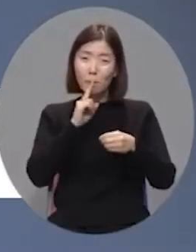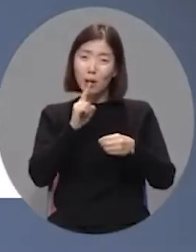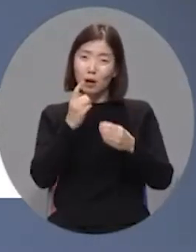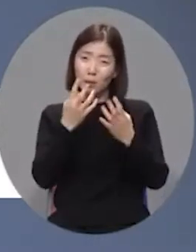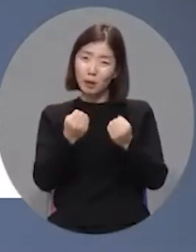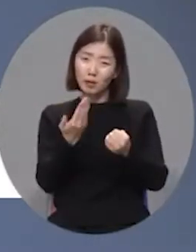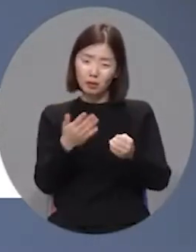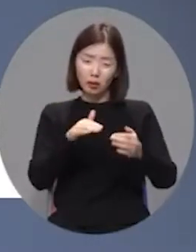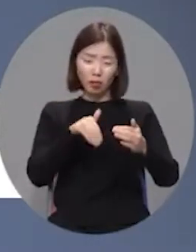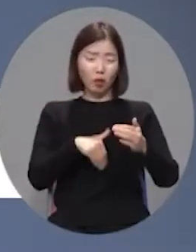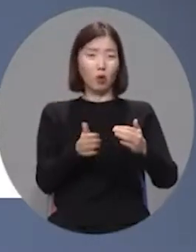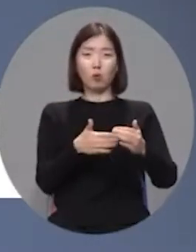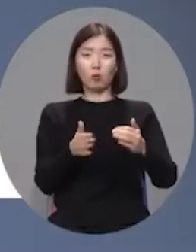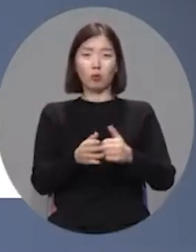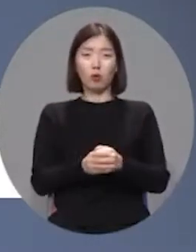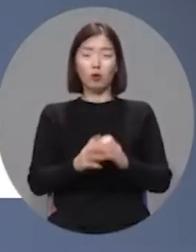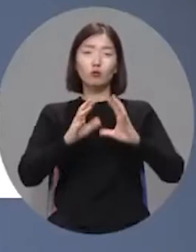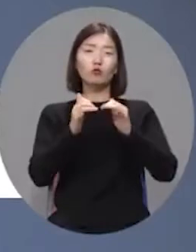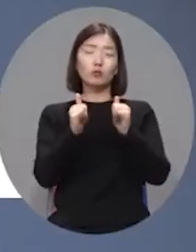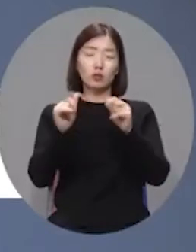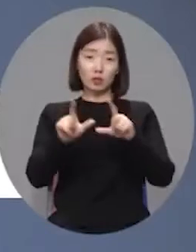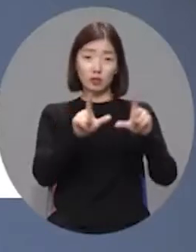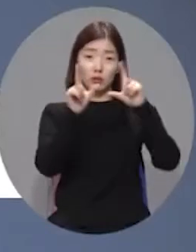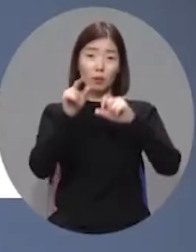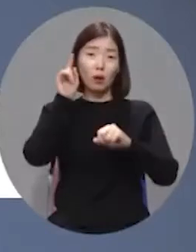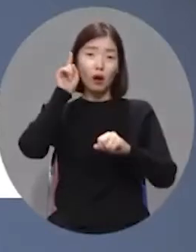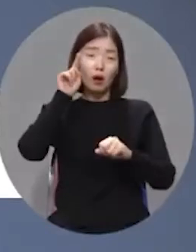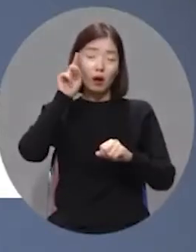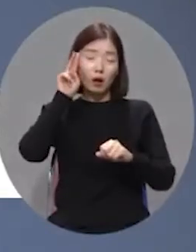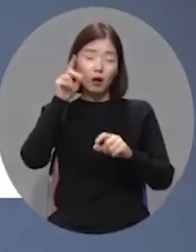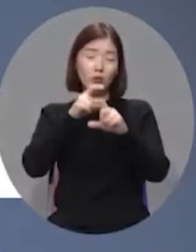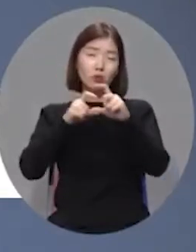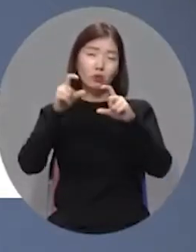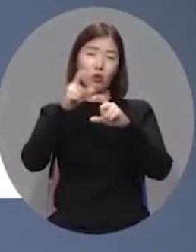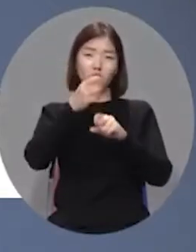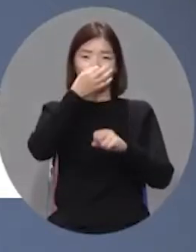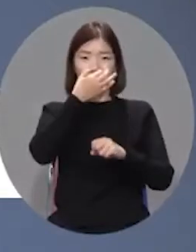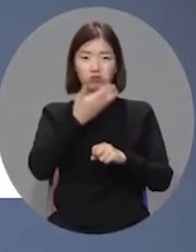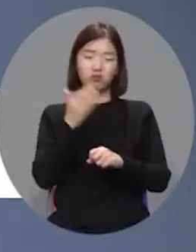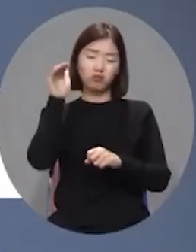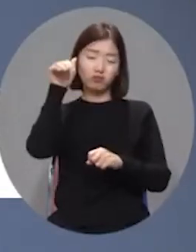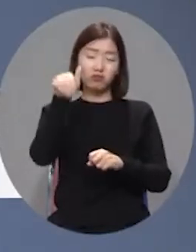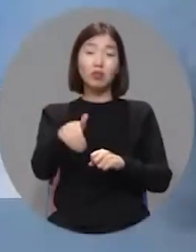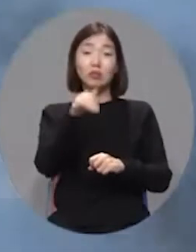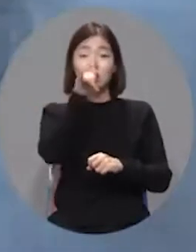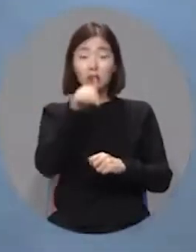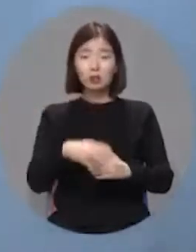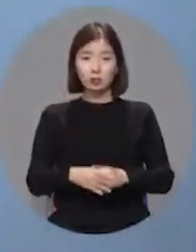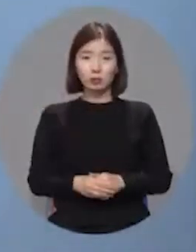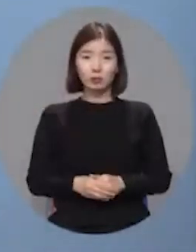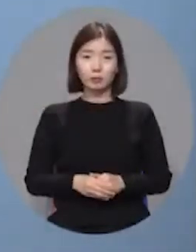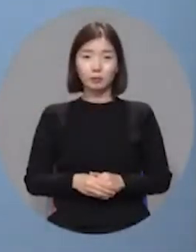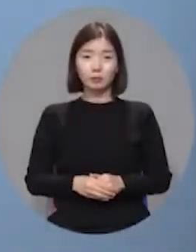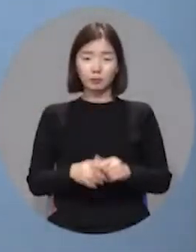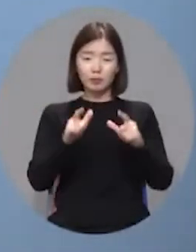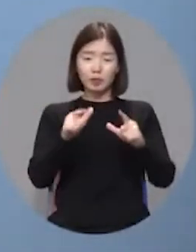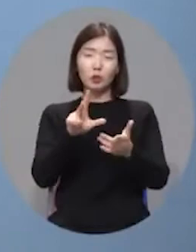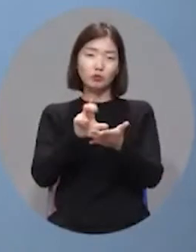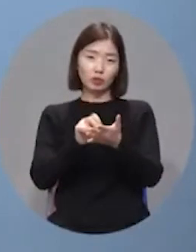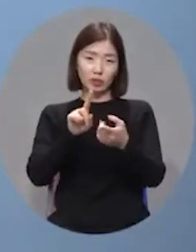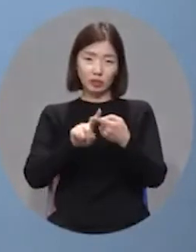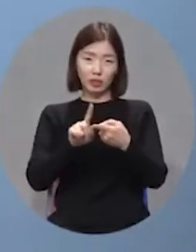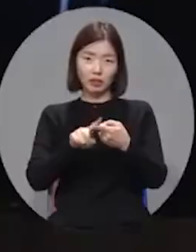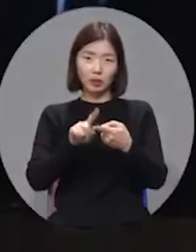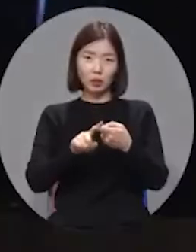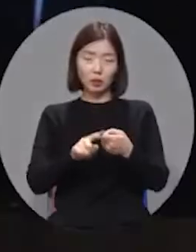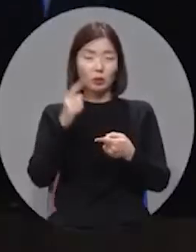더디고 그러는 사이에 국민의 삶은 하루하루 더욱더 힘들어졌습니다. 지역 현안에